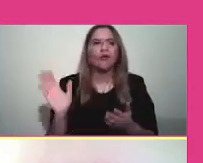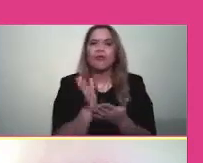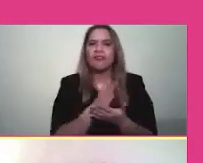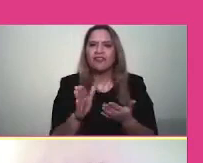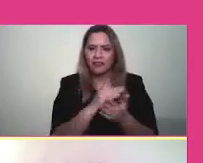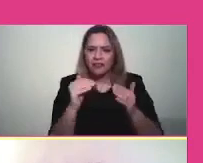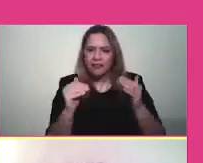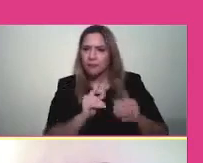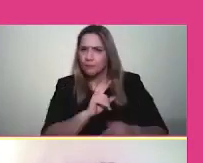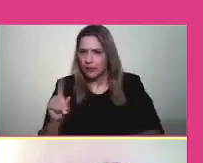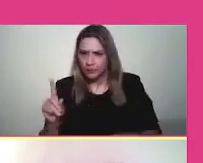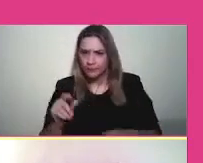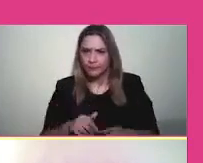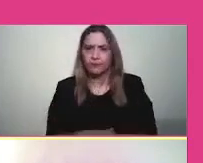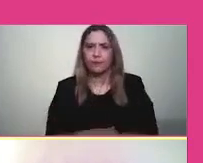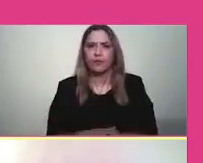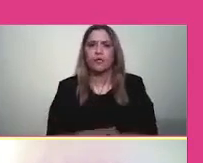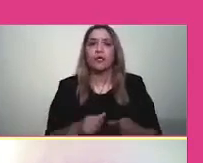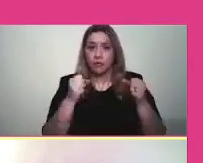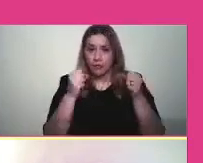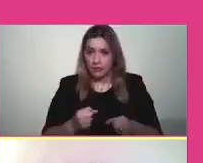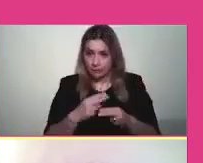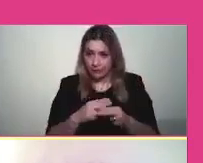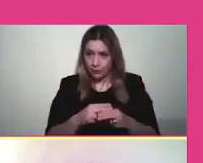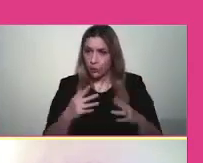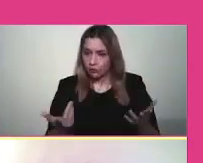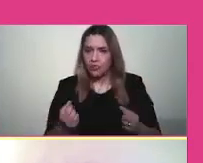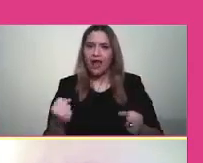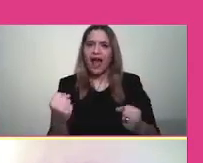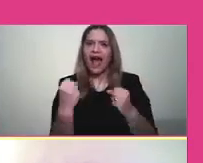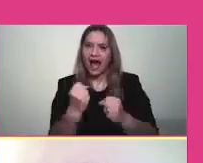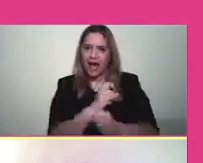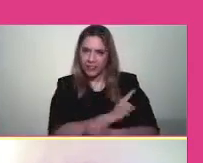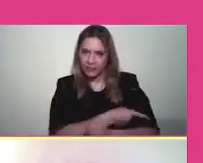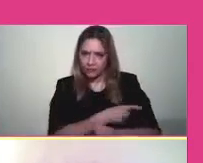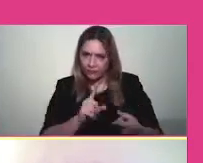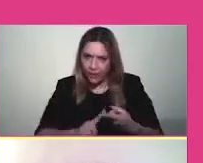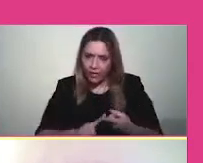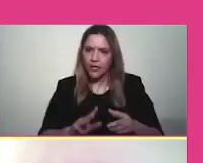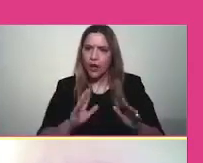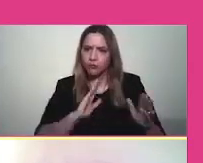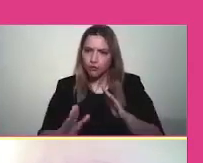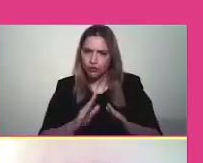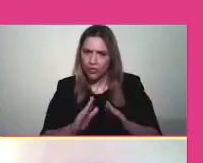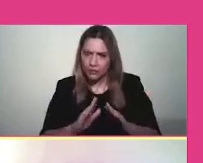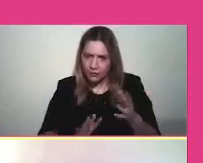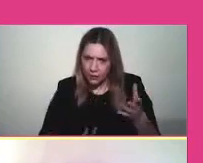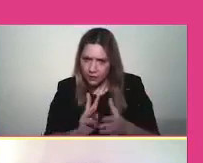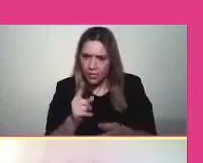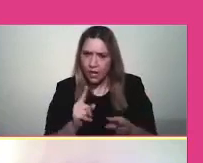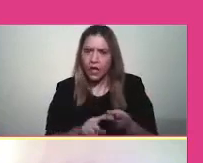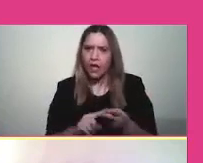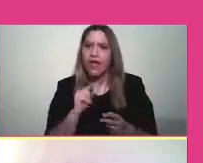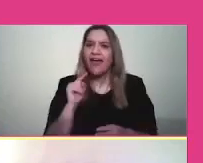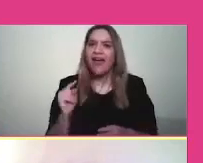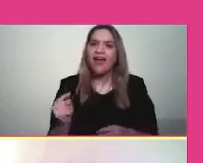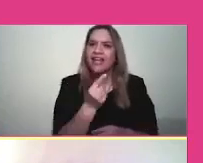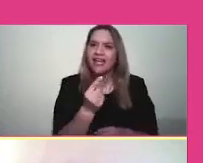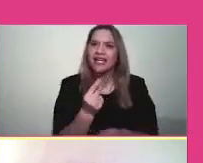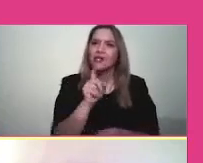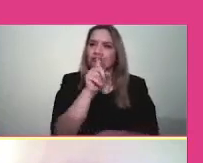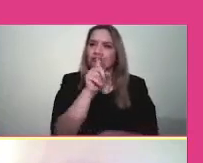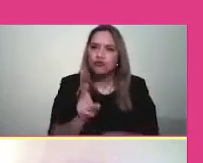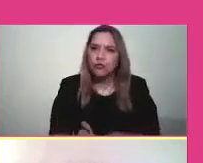Η στρατηγική του πυλώνες είναι η προάσπιση της ασφάλειας και προστασίας, η υποστήριξη των ευκαιριών βιοπορισμού και